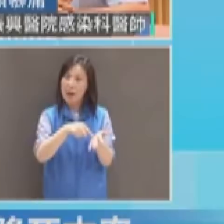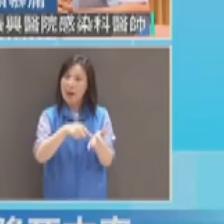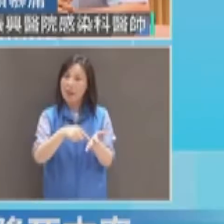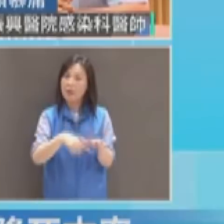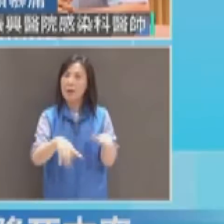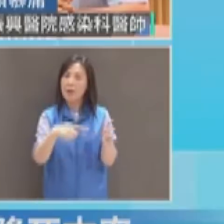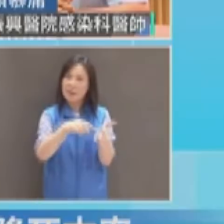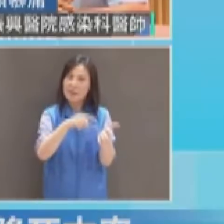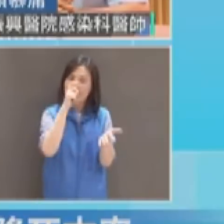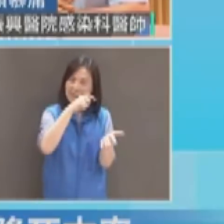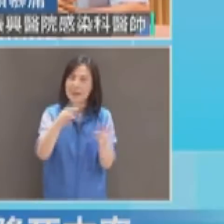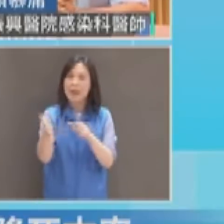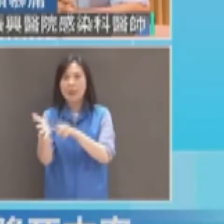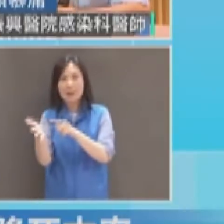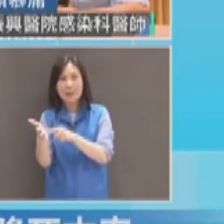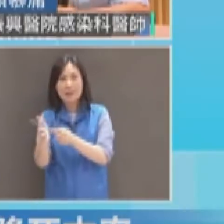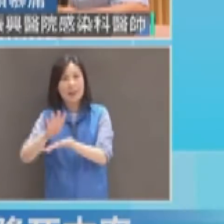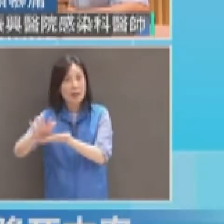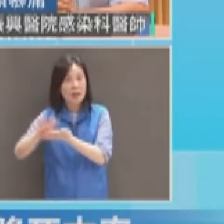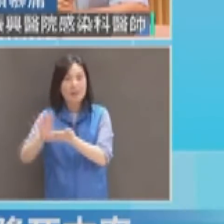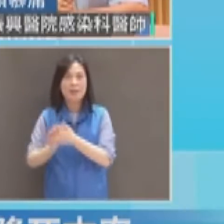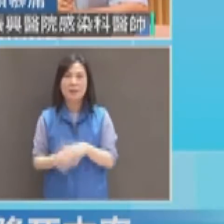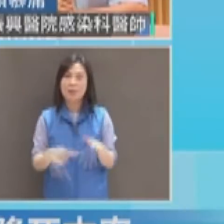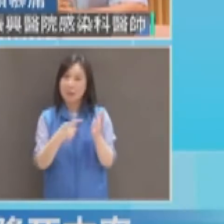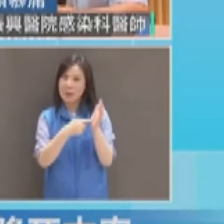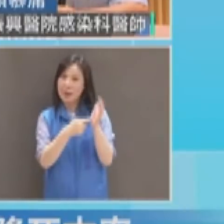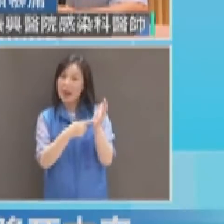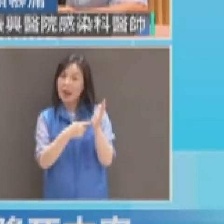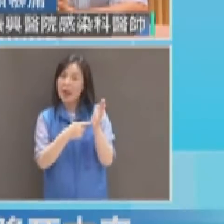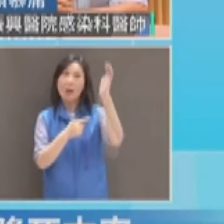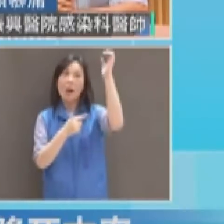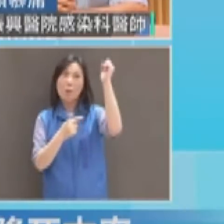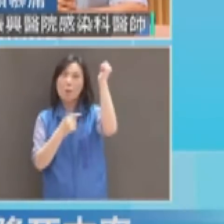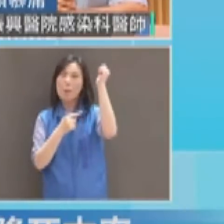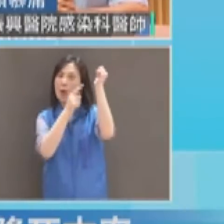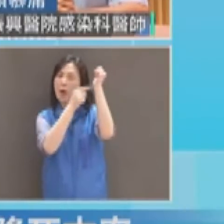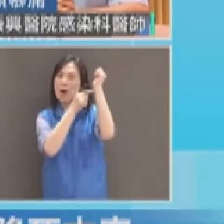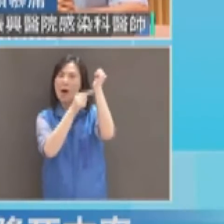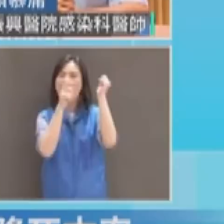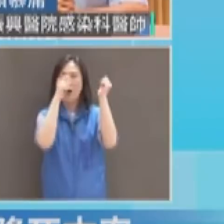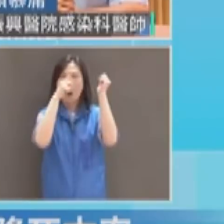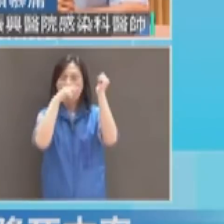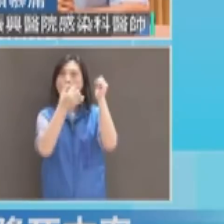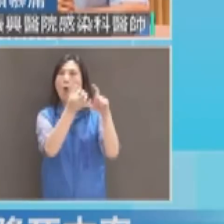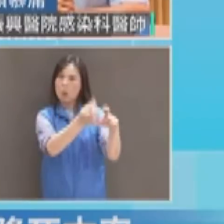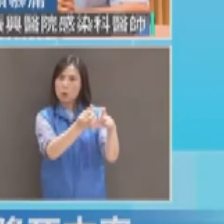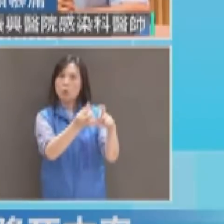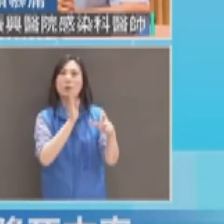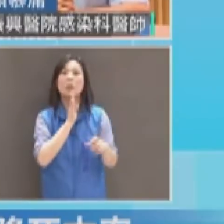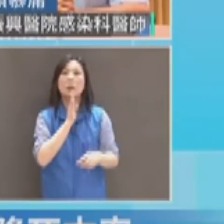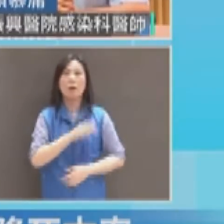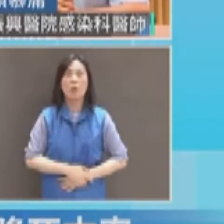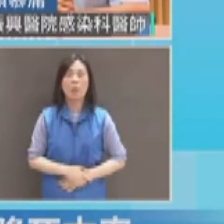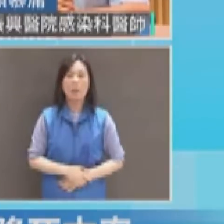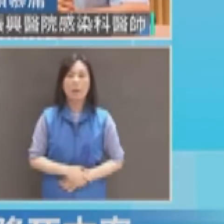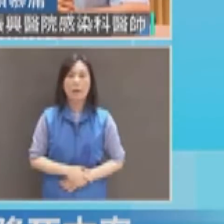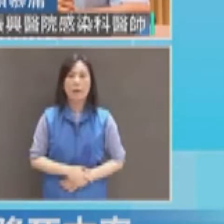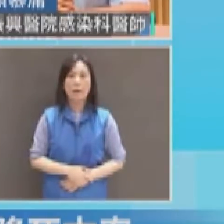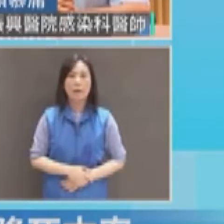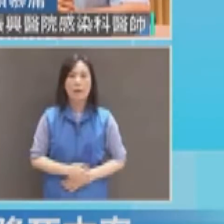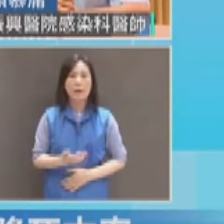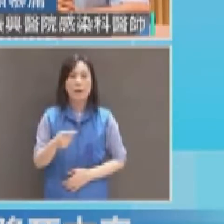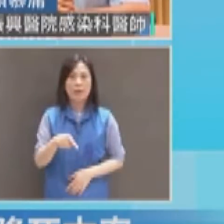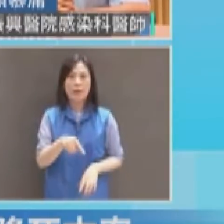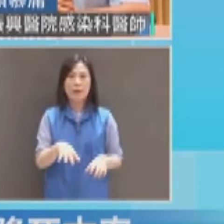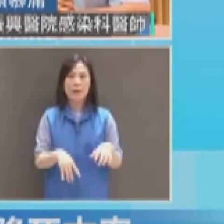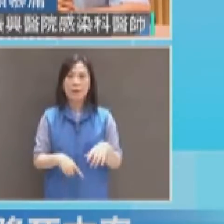的哪一只手是污染手。你握住刚刚讲的那个握住这个握把的那一只手就是污染区，哦，那你这个刚碰